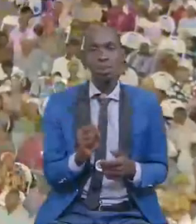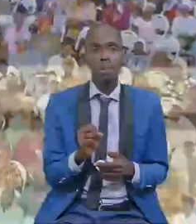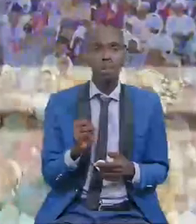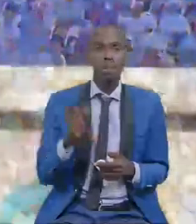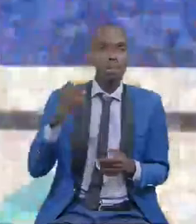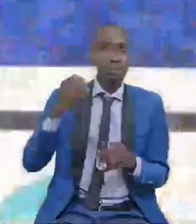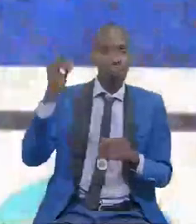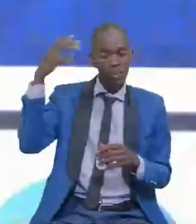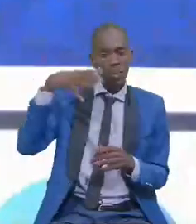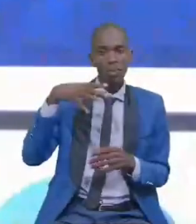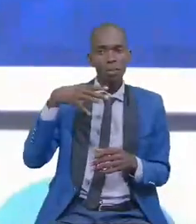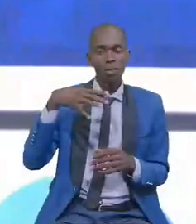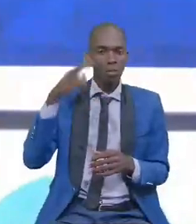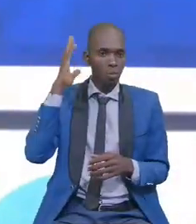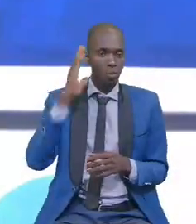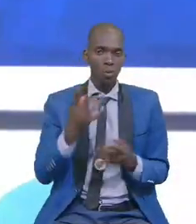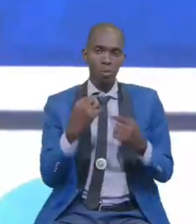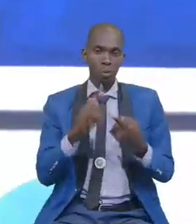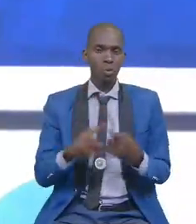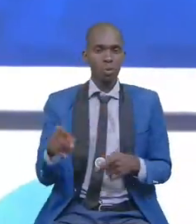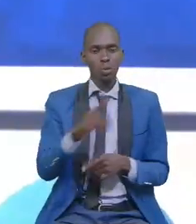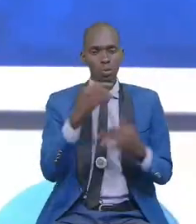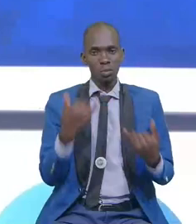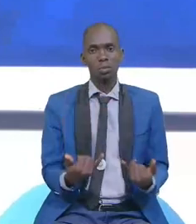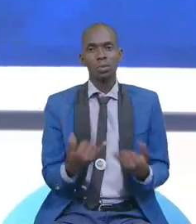Et dit que la lumière viendra pour toi.